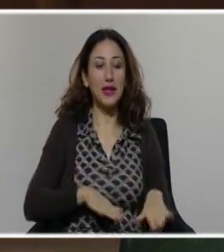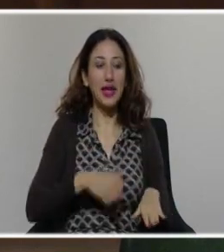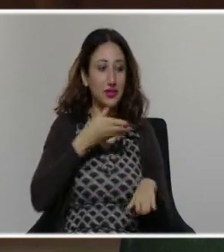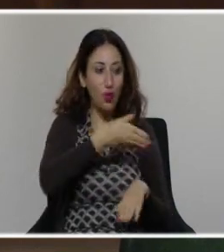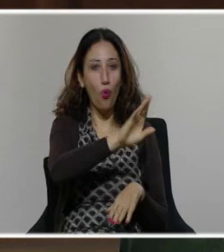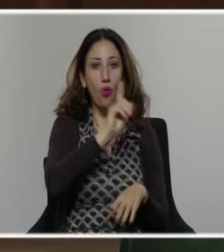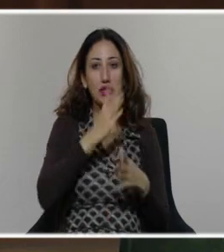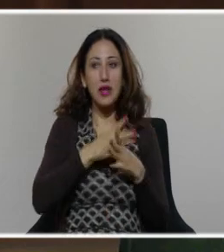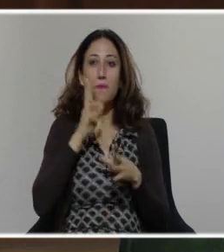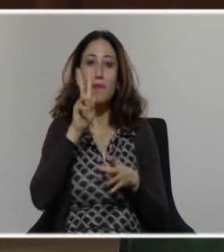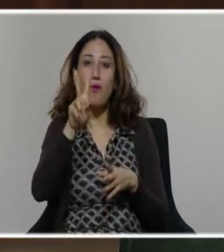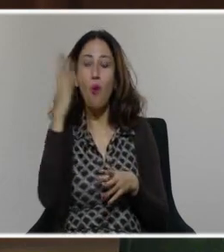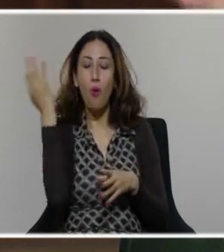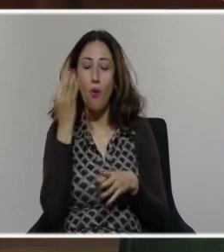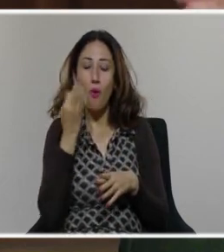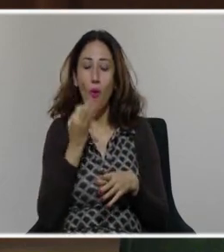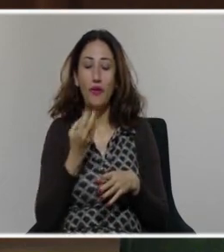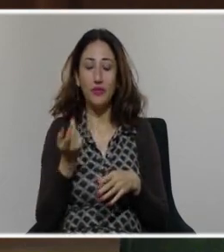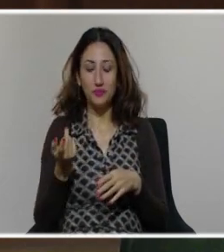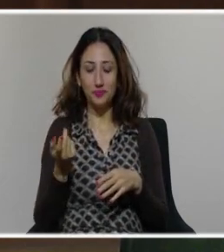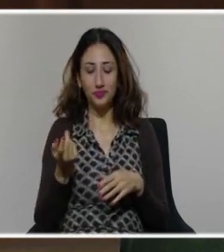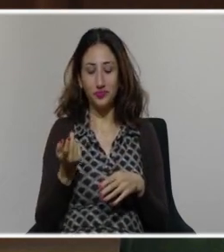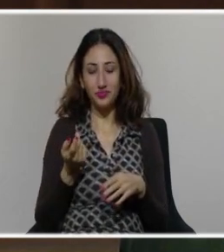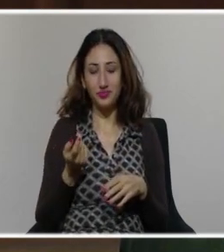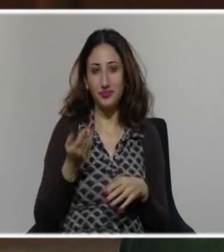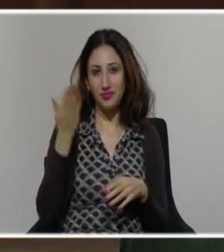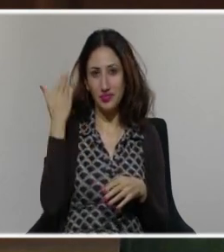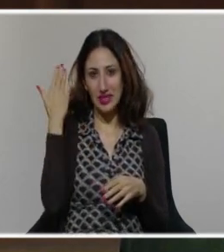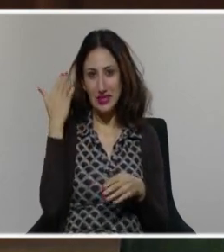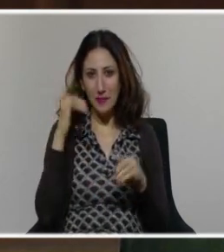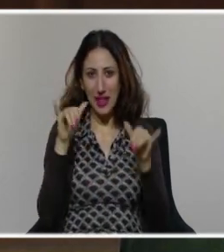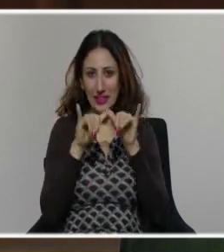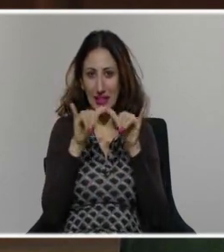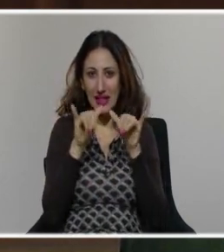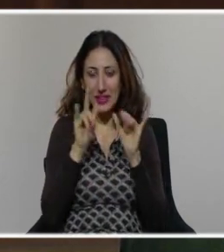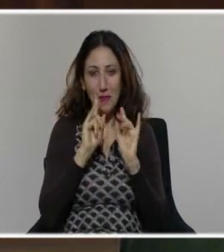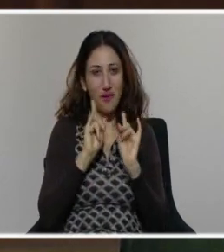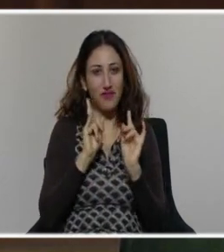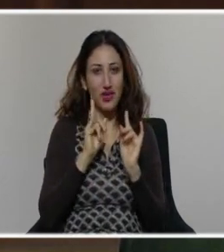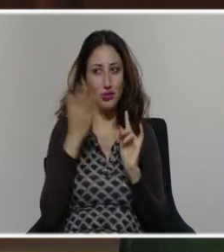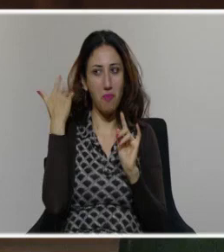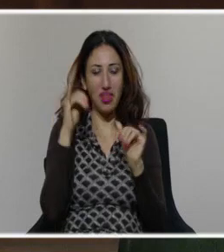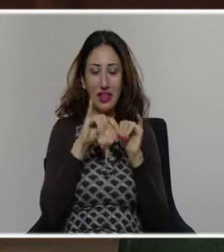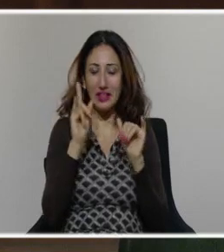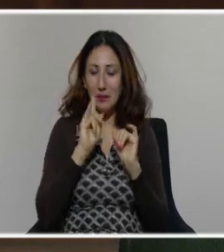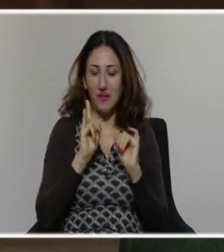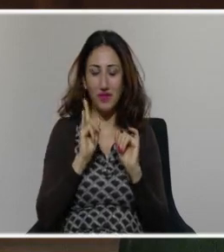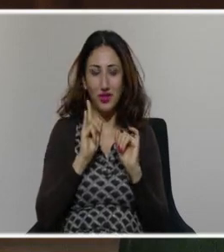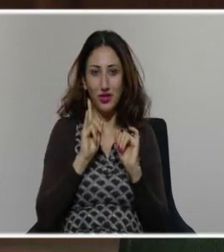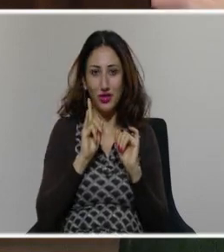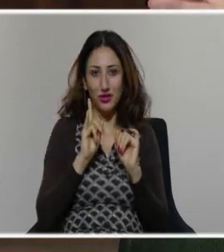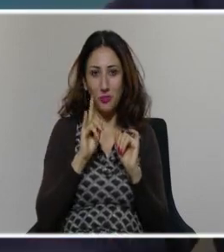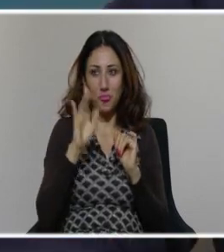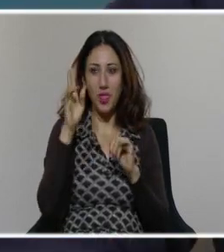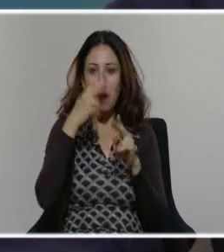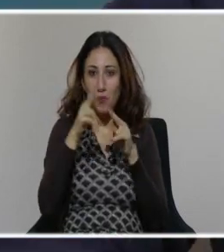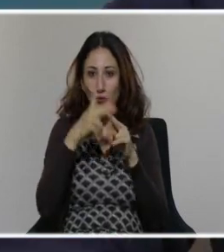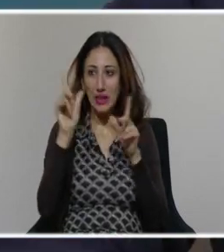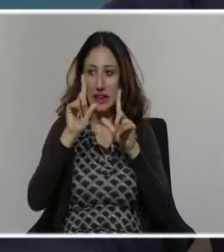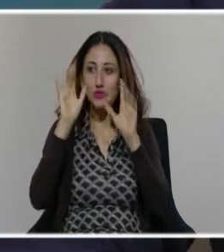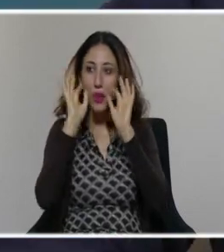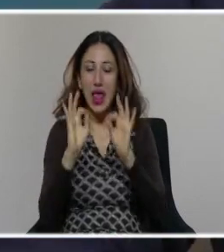بيخرجوش، ما كانش في ساعتها بقى سوشيال ميديا ولا يوتيوب. هو المسلسل يا اما تتفرج عليه تلحقه يا اما مش هتشوفه تاني ولا حتى كان